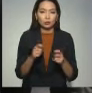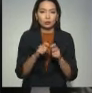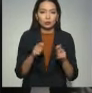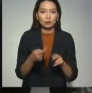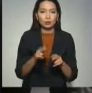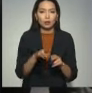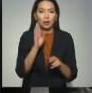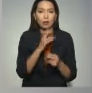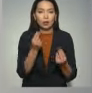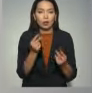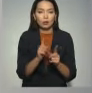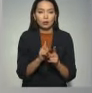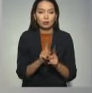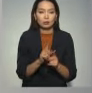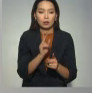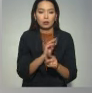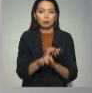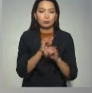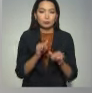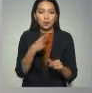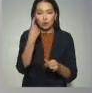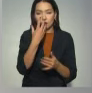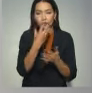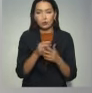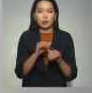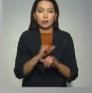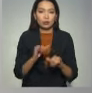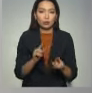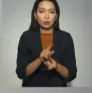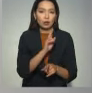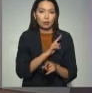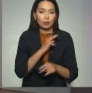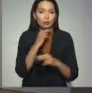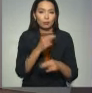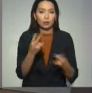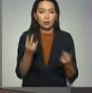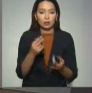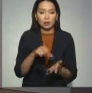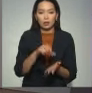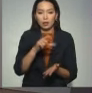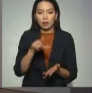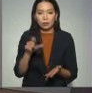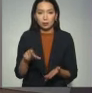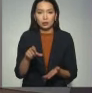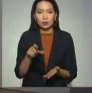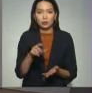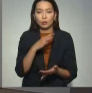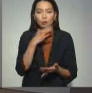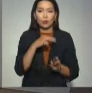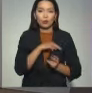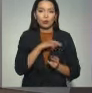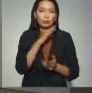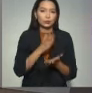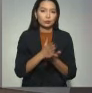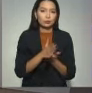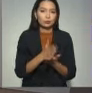Сондықтан әйелдердің қаржылық сауатын арттыру, жеке өзін дамыту жұмыстарына көңіл бөлінуі тиіс, дейді жиынға қатысушылар. Сан салада еңбек етіп жүрген